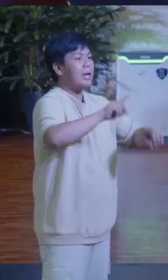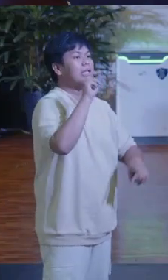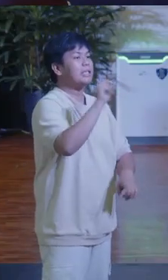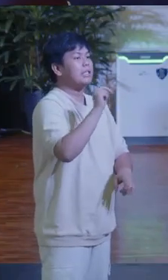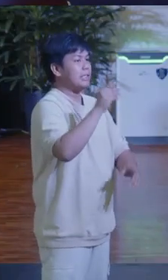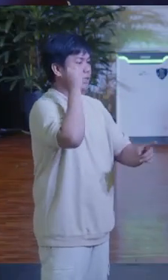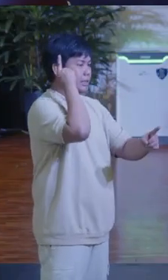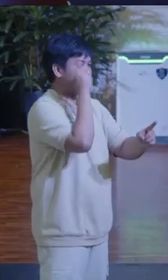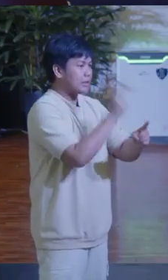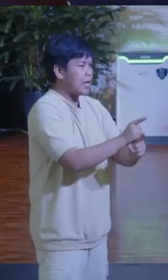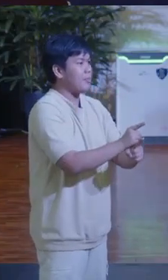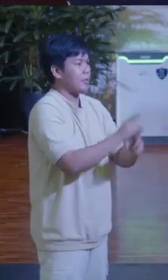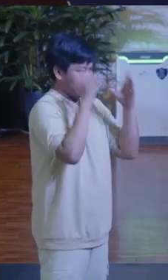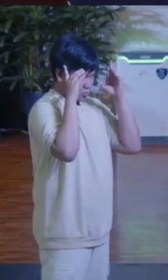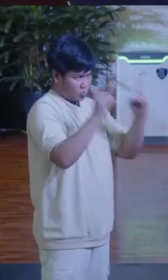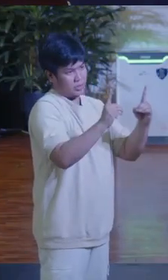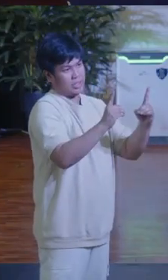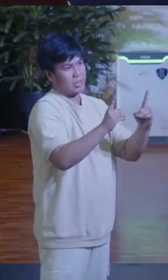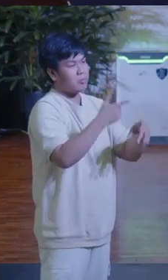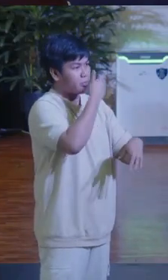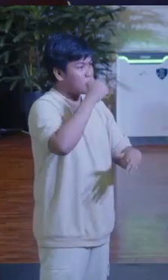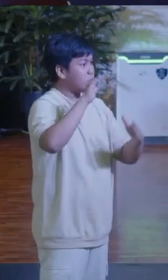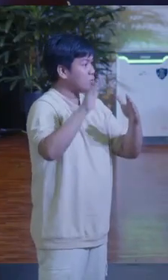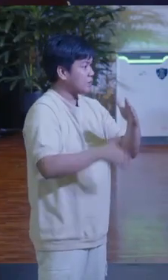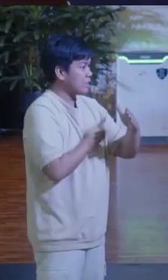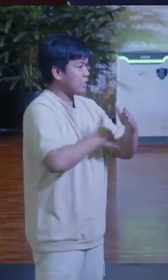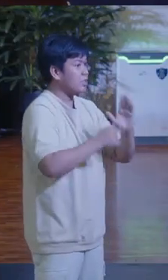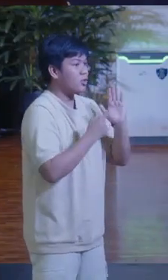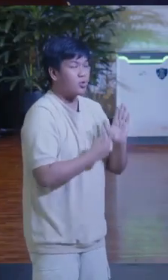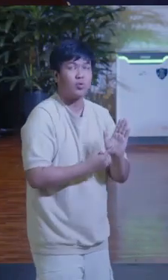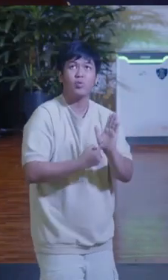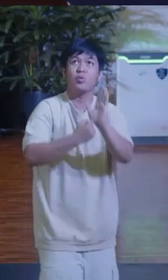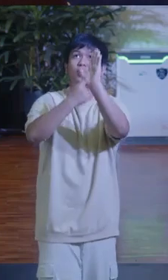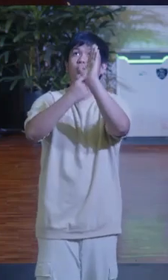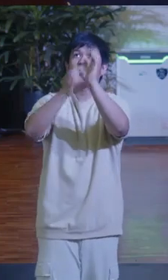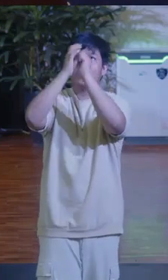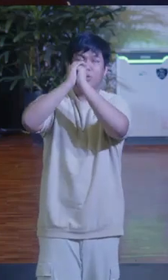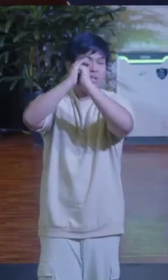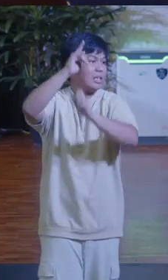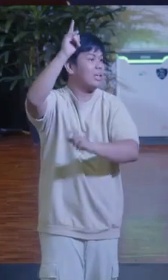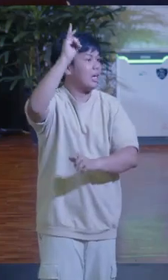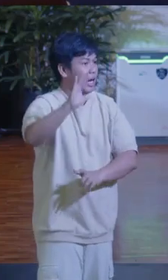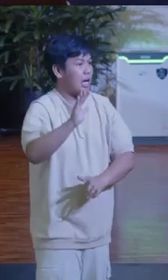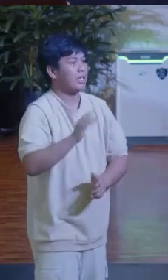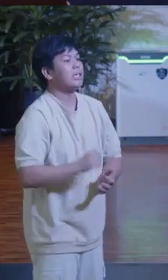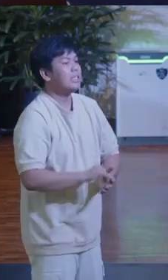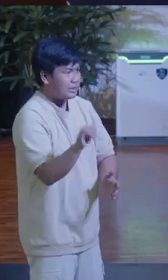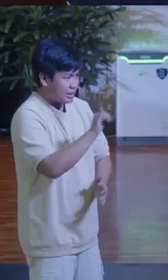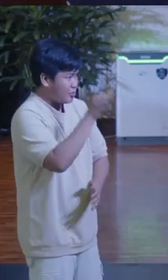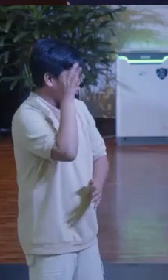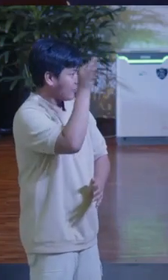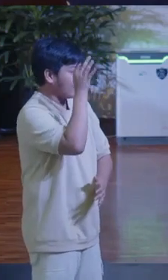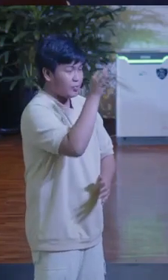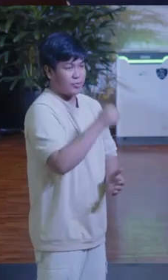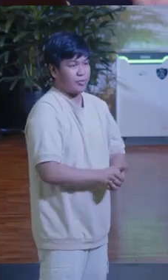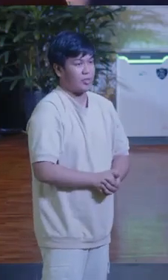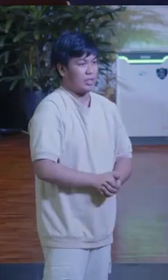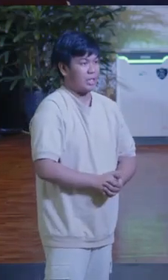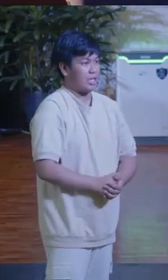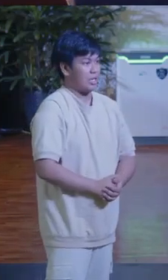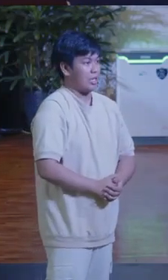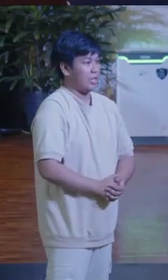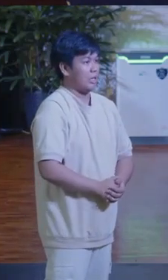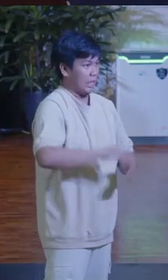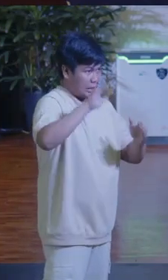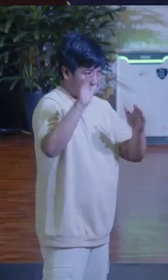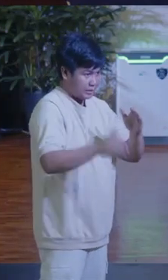doktrina kasi ang pag-awit po ay parang pagpipreach. Ang inaawit ng koro o ng